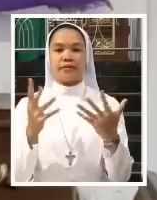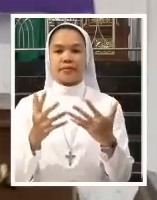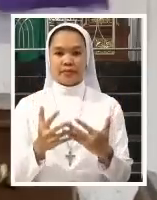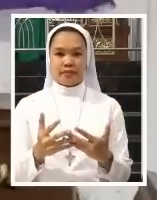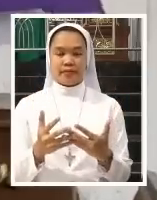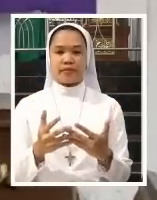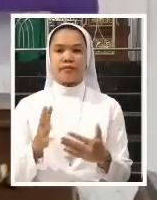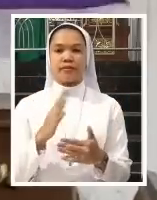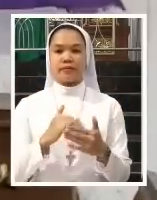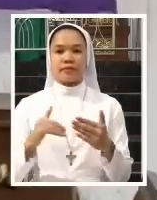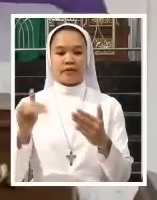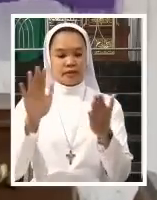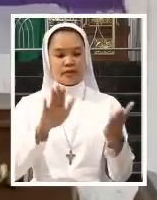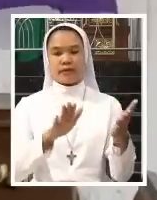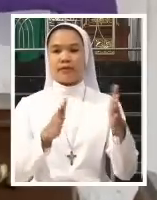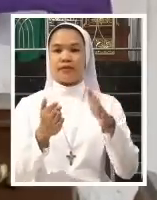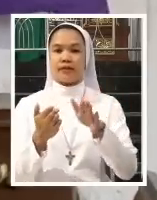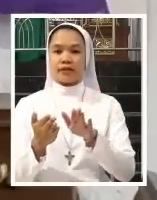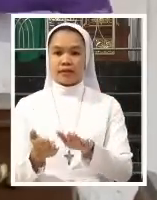kan kagadanan,